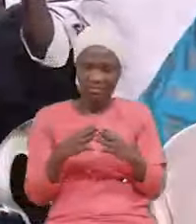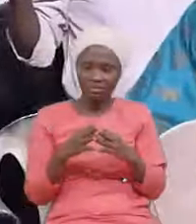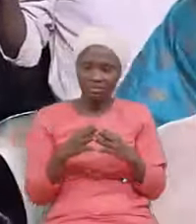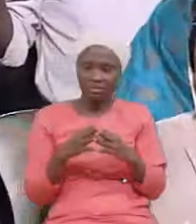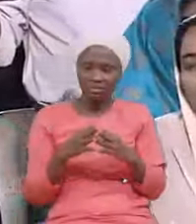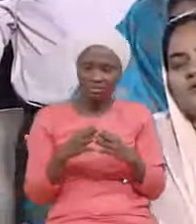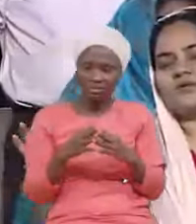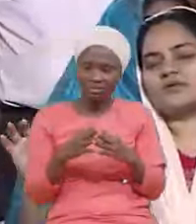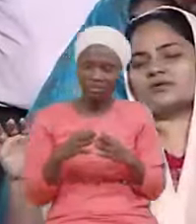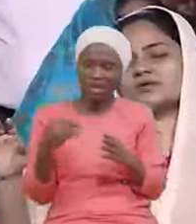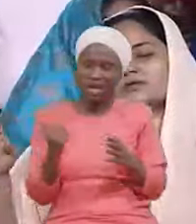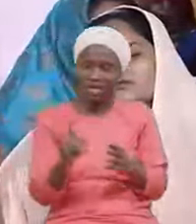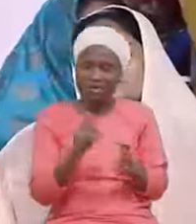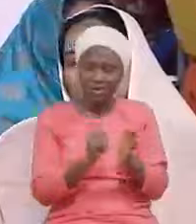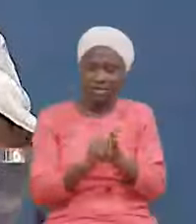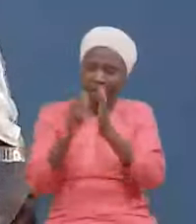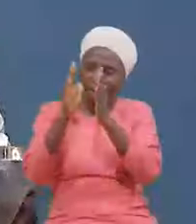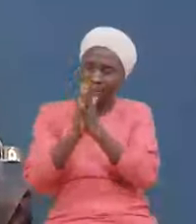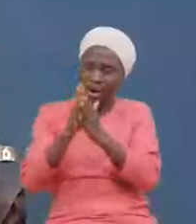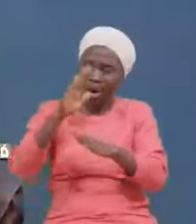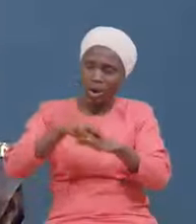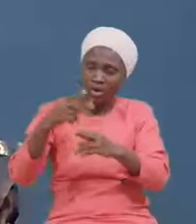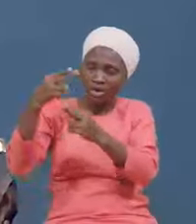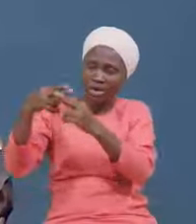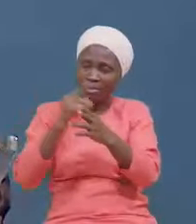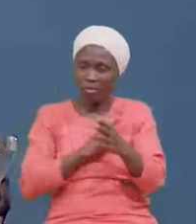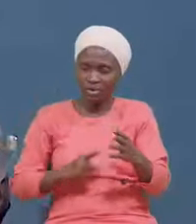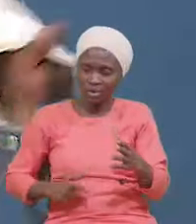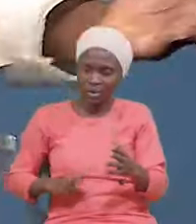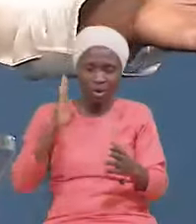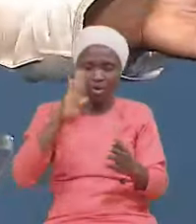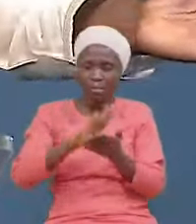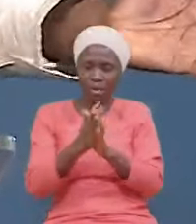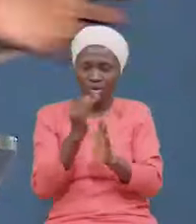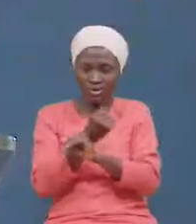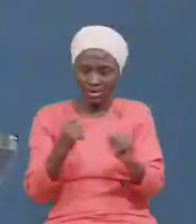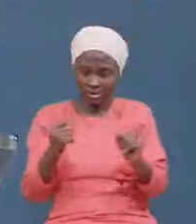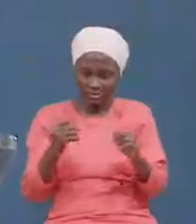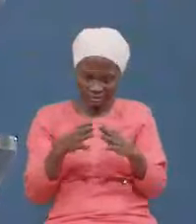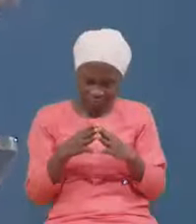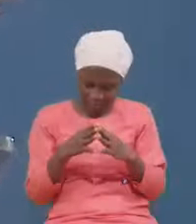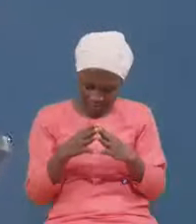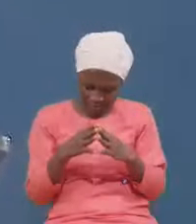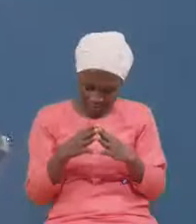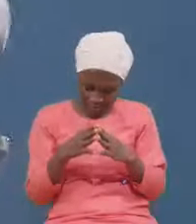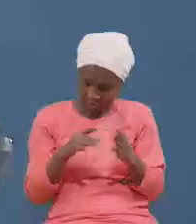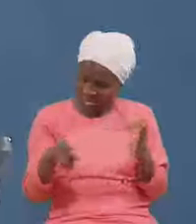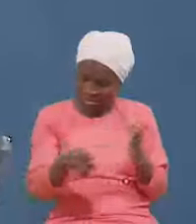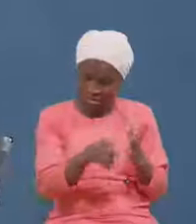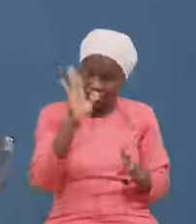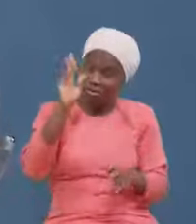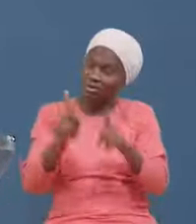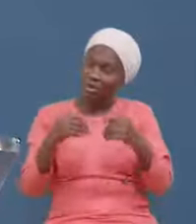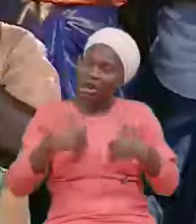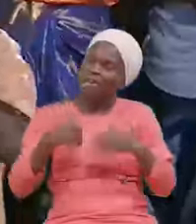call upon the name of the Lord shall be saved. ప్రభు నామాన్ని పిలిచిన వారు ఎవరైనా రక్షణ పొందుతారని లేఖనం చెప్తోంది. Your people have called